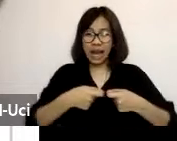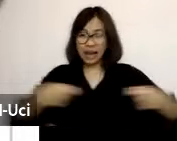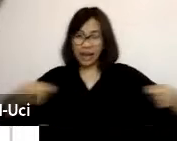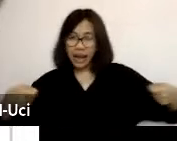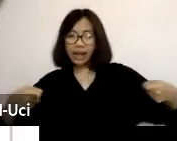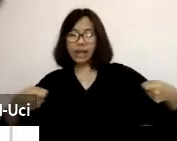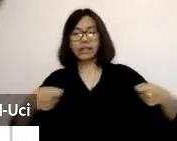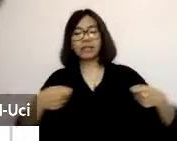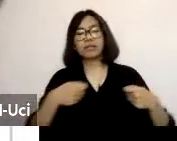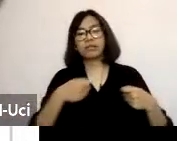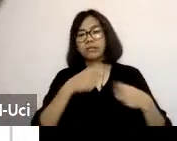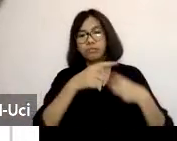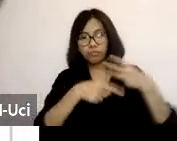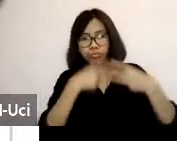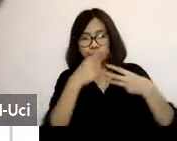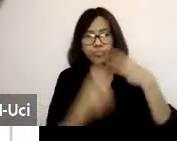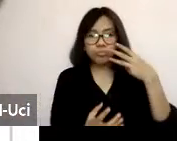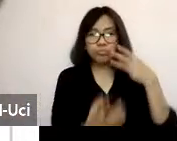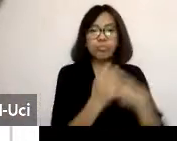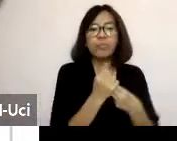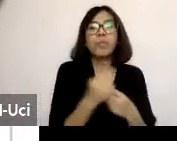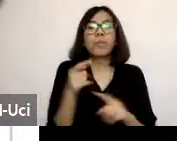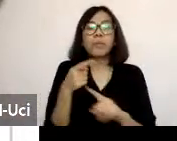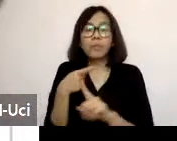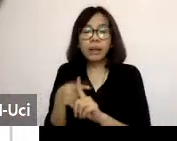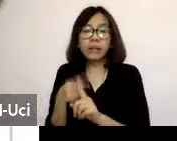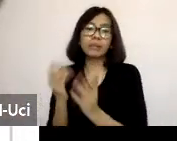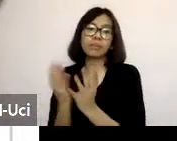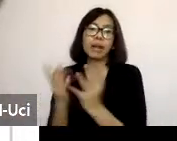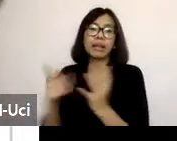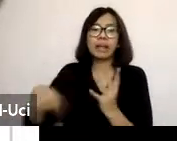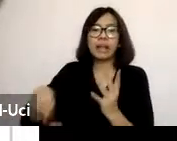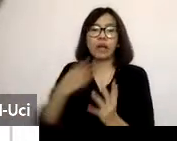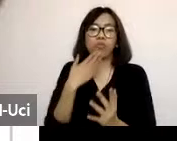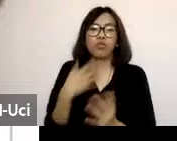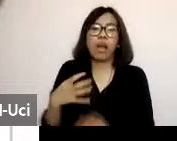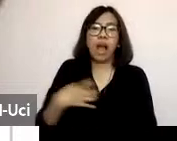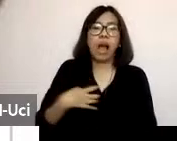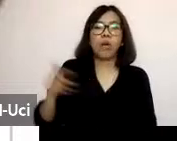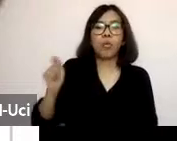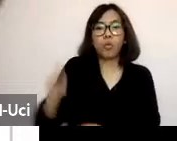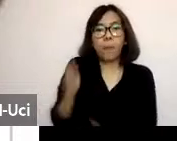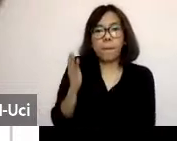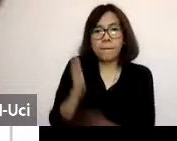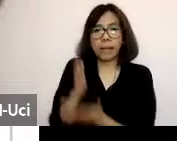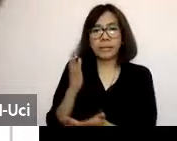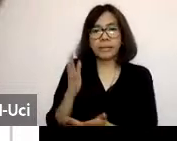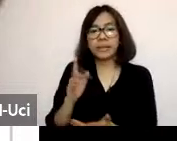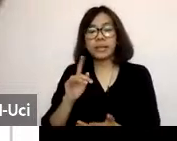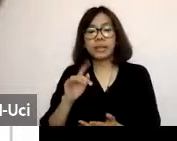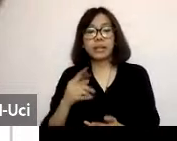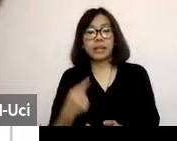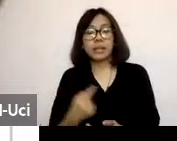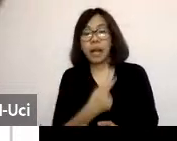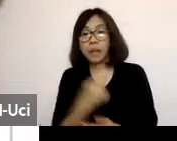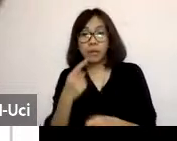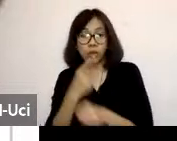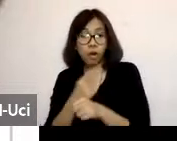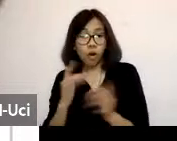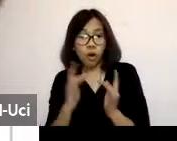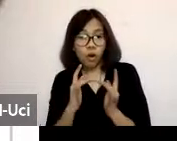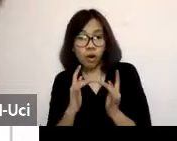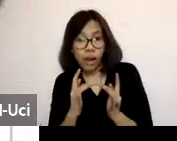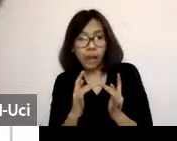adalah membantu masyarakat menciptakan kepastian hukum untuk dalam hal ini ikamars salah satu ataupun ekonomi digital secara